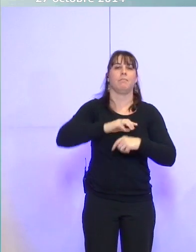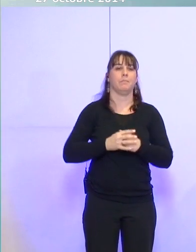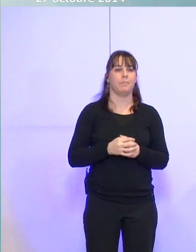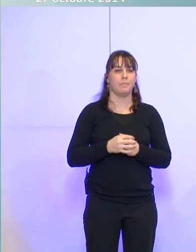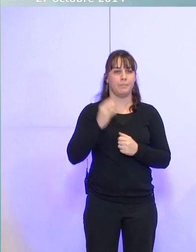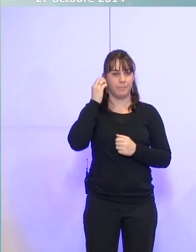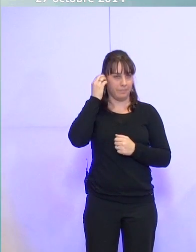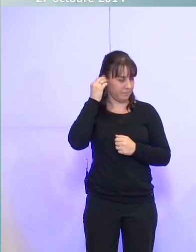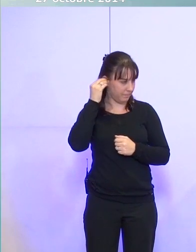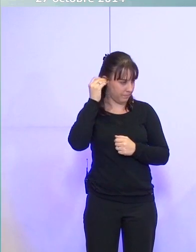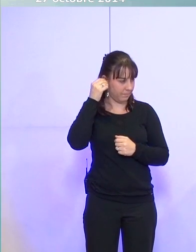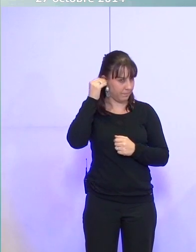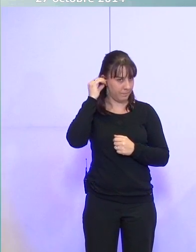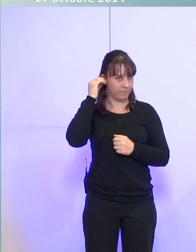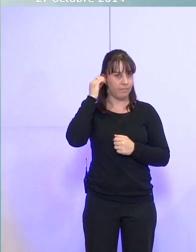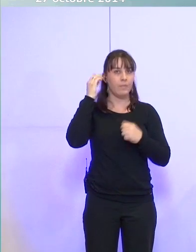Merci.